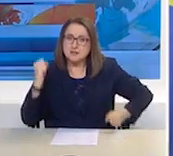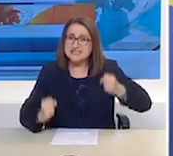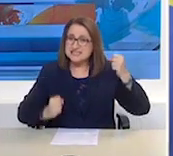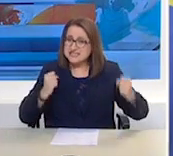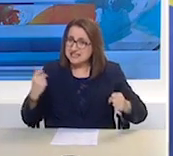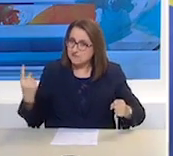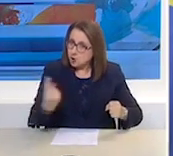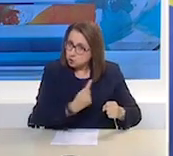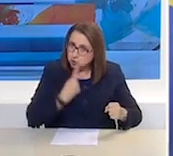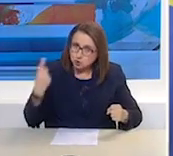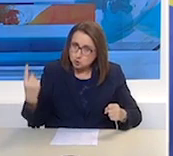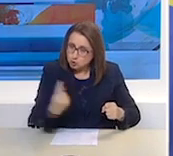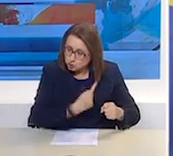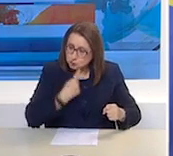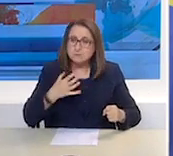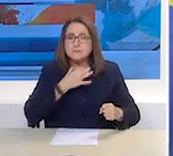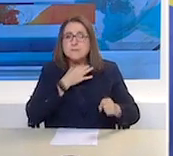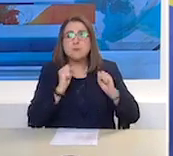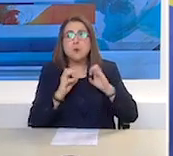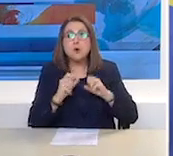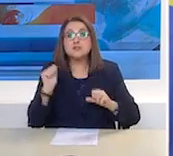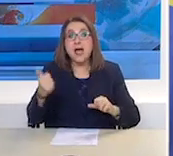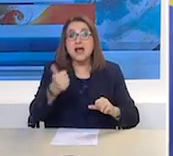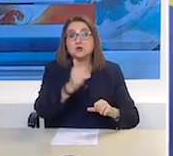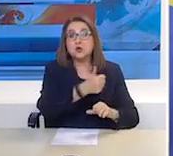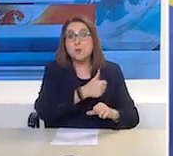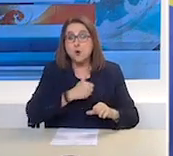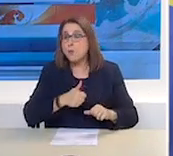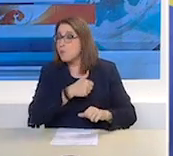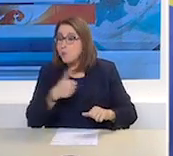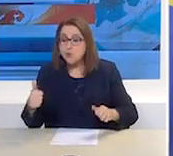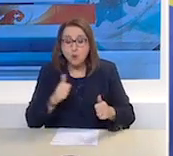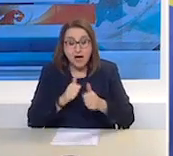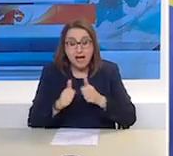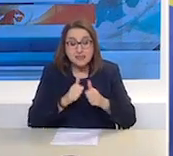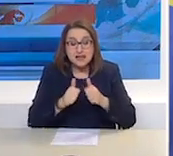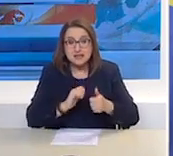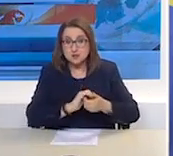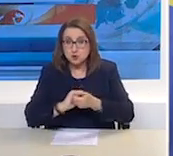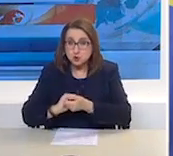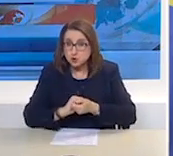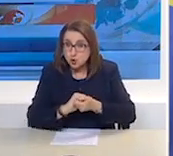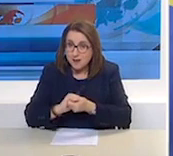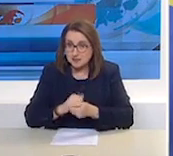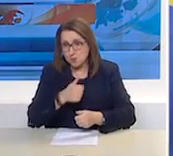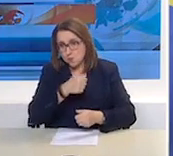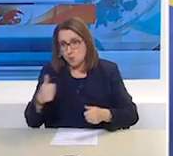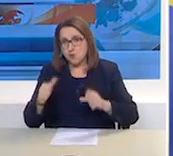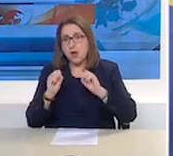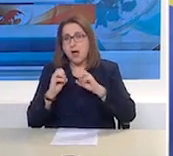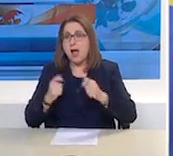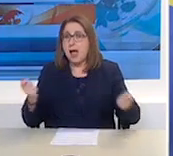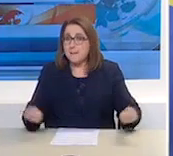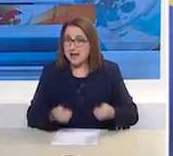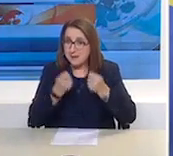και κολυμβητηρίων για την κάλυψη αναγκών ατομικής προπόνησης και μόνο από αθλητές σωματείων, τμήματων αμοιβωμένων αθλητών